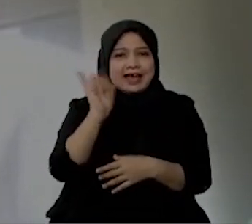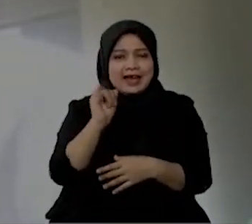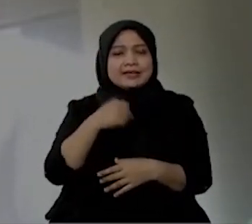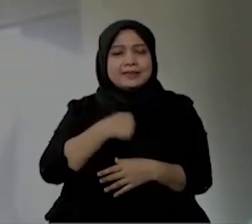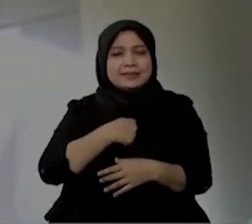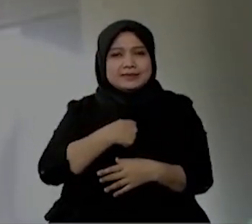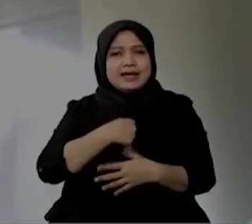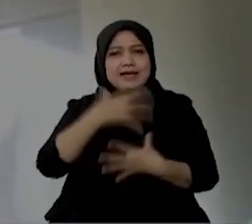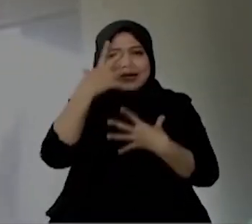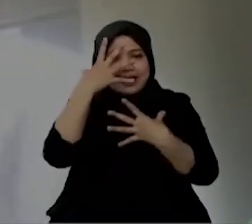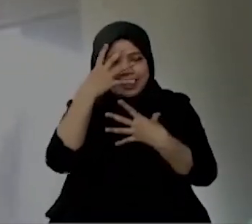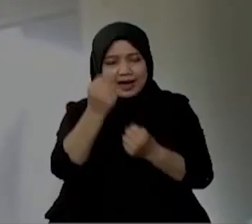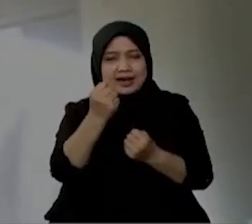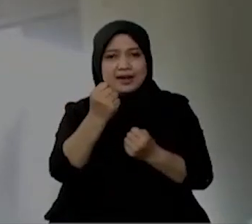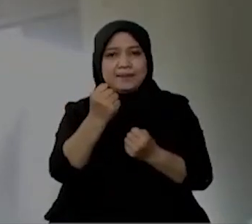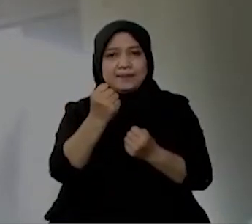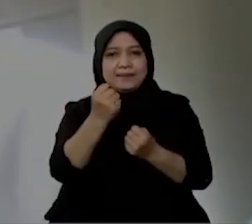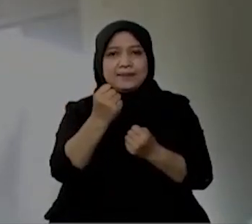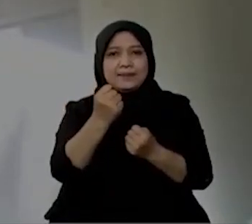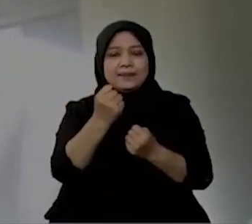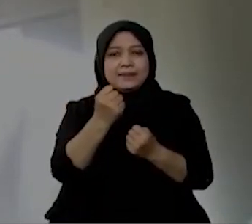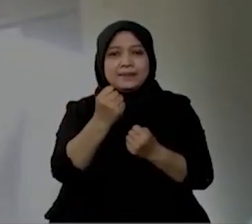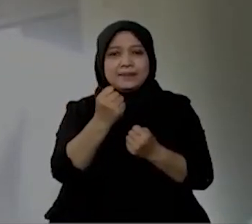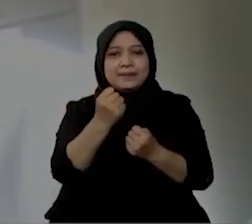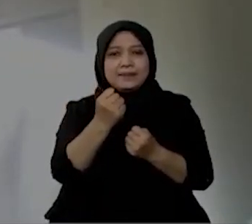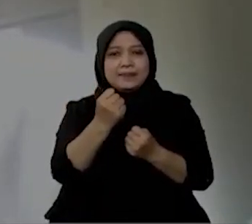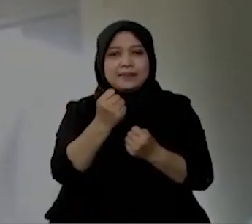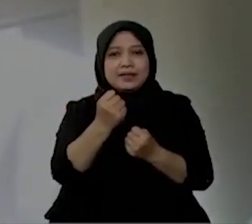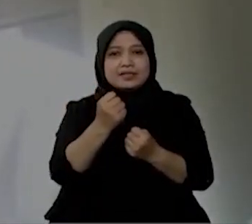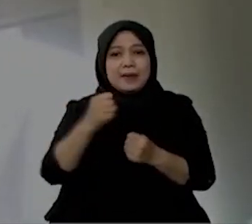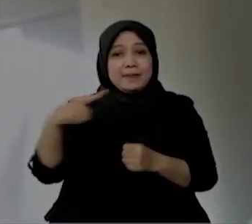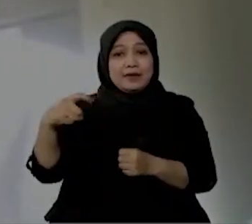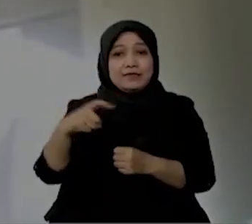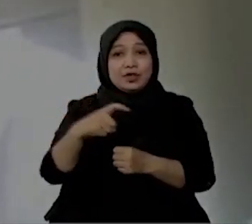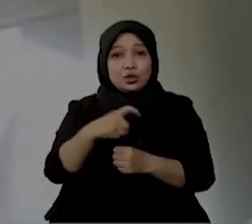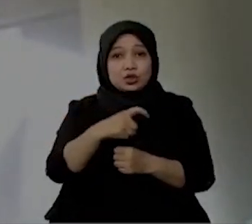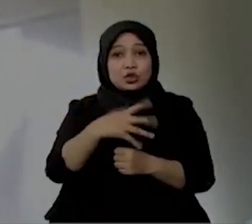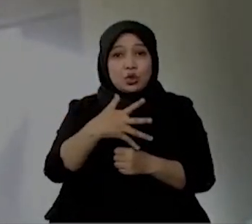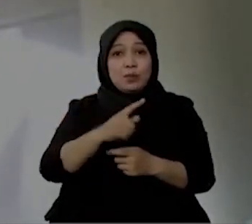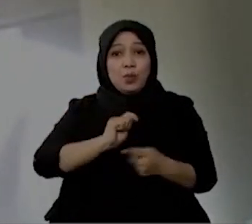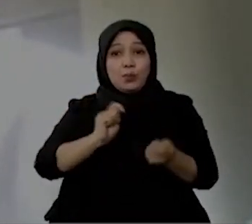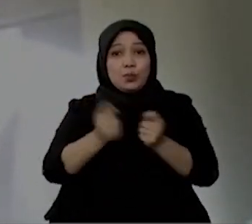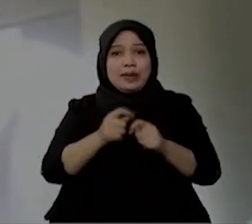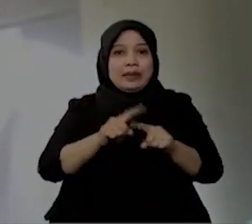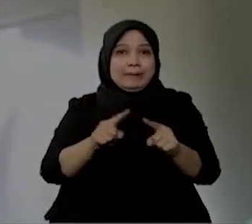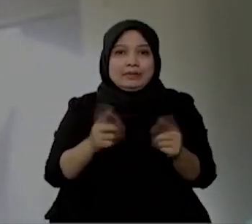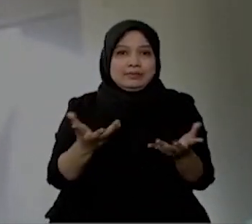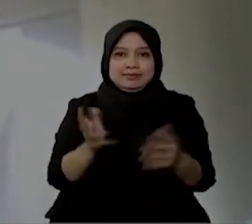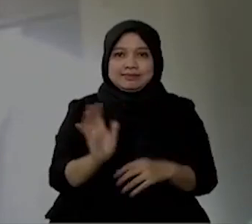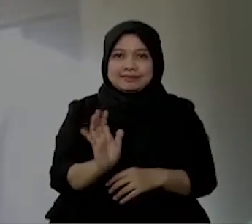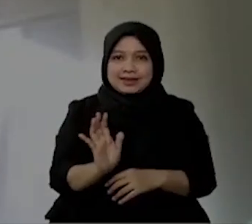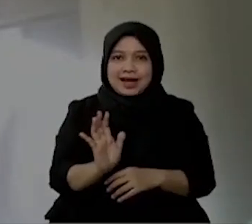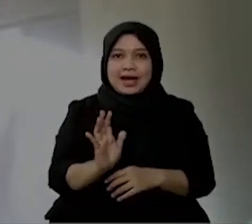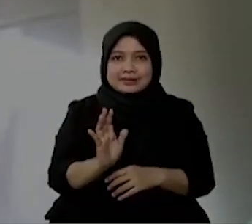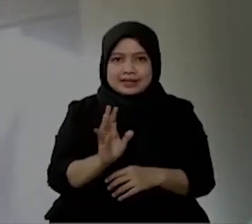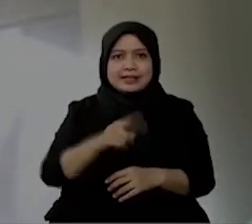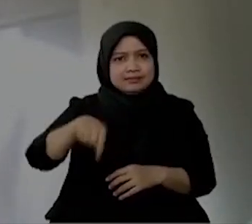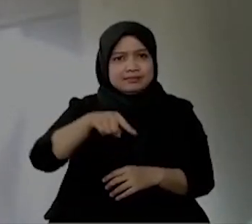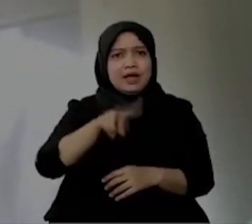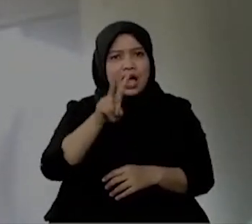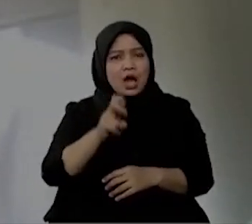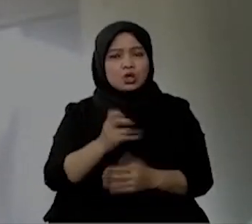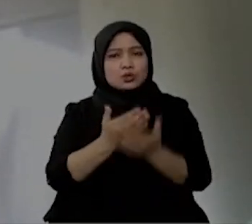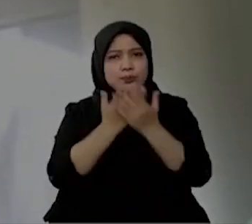Saya berharap sebetulnya virus ini akan berubah cepat sekali. Ternyata tidak. Ya, ini harus kita syukuri